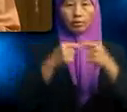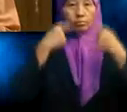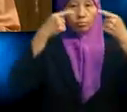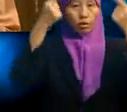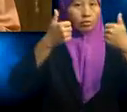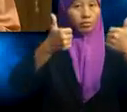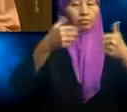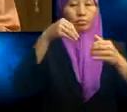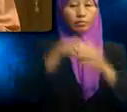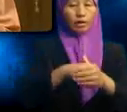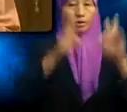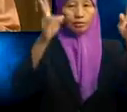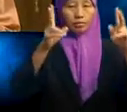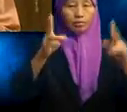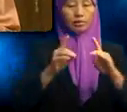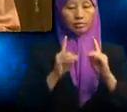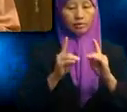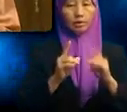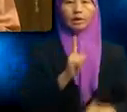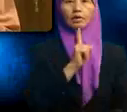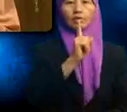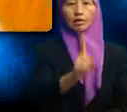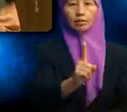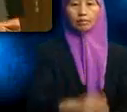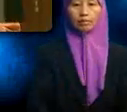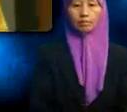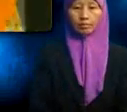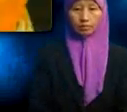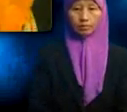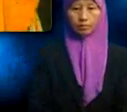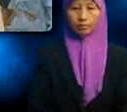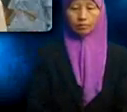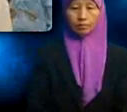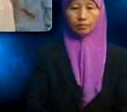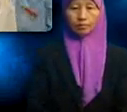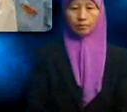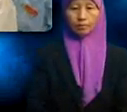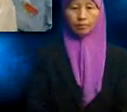sekali dalam mata pelajaran pendidikan agama Islam.